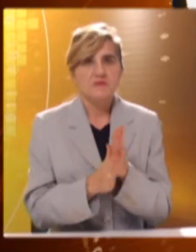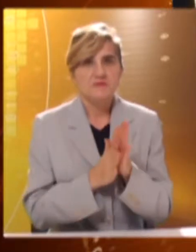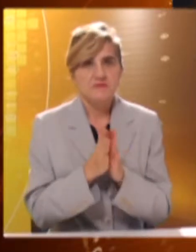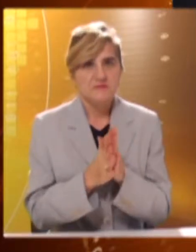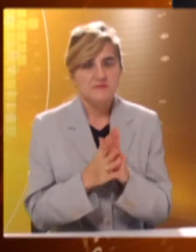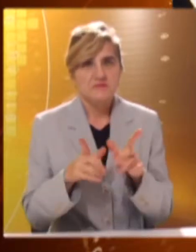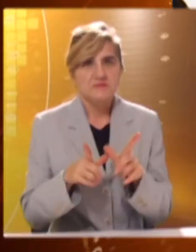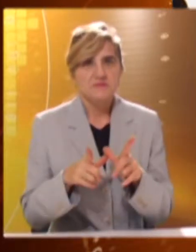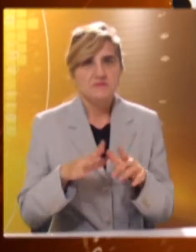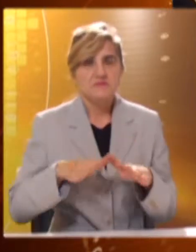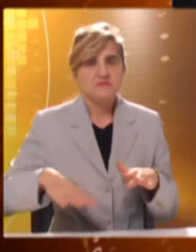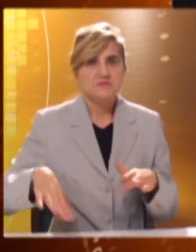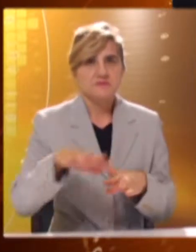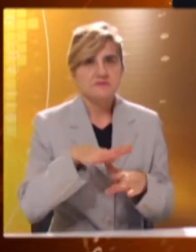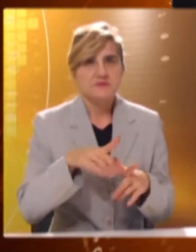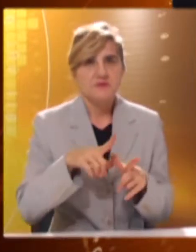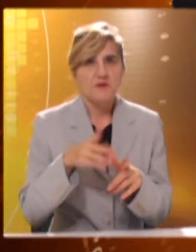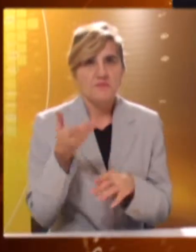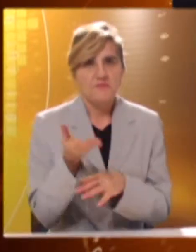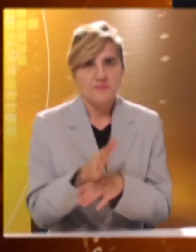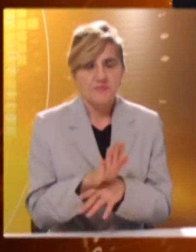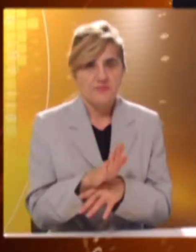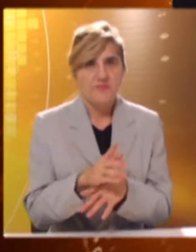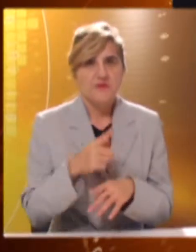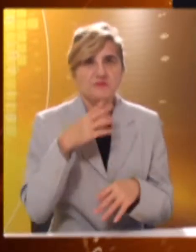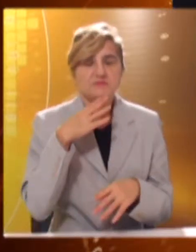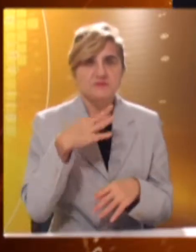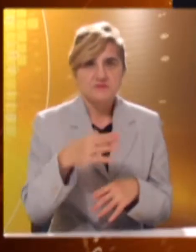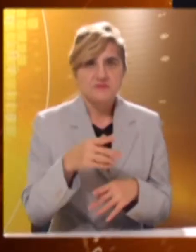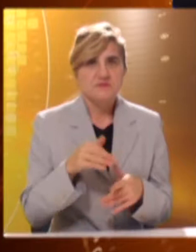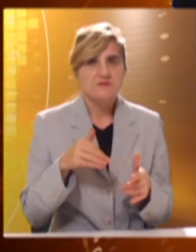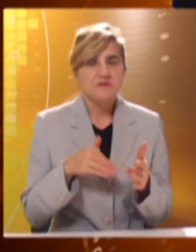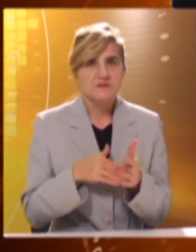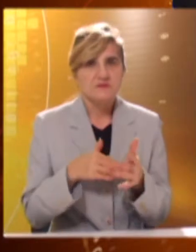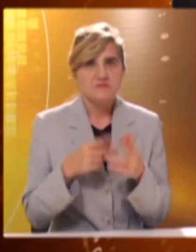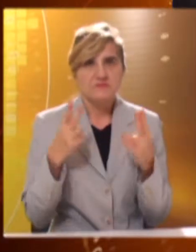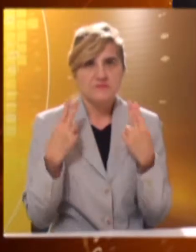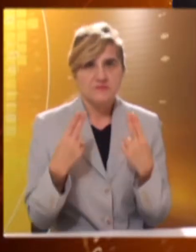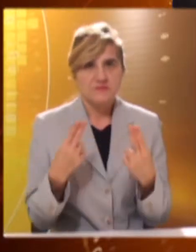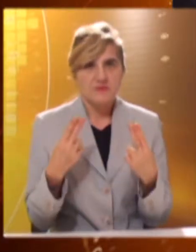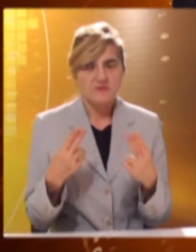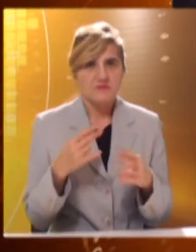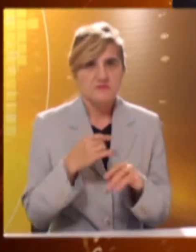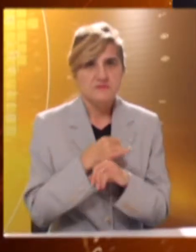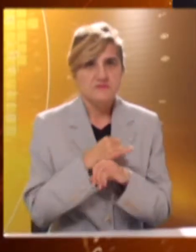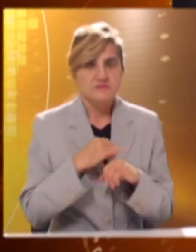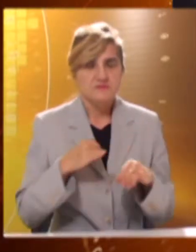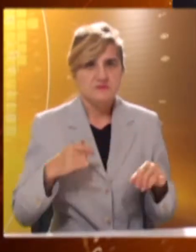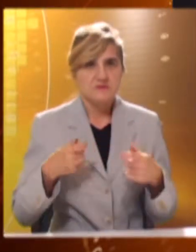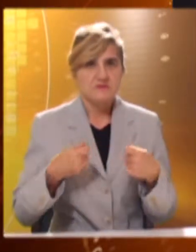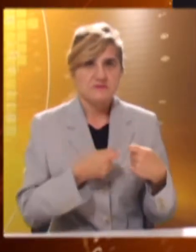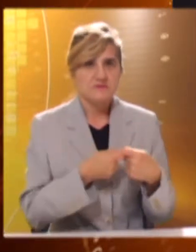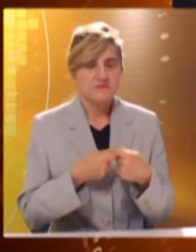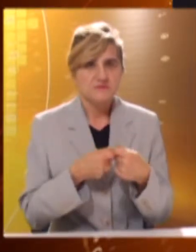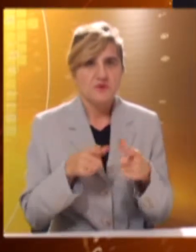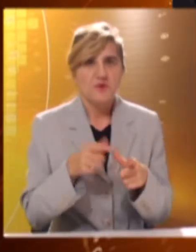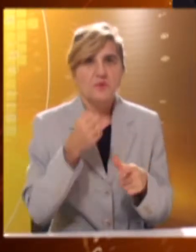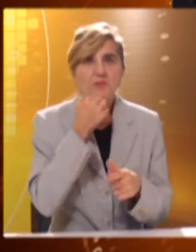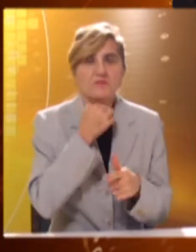dijaloga i sindikalnog organizovanja. Predstavnici Ministarstva za rad naglasili su da je posebno značajan razvoj sindikalnog organizovanja